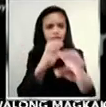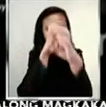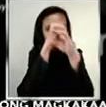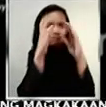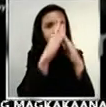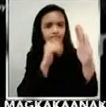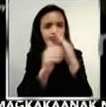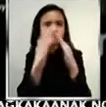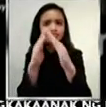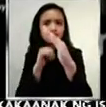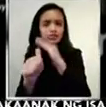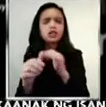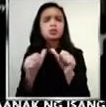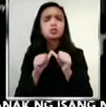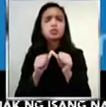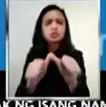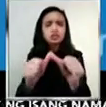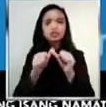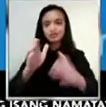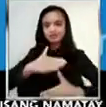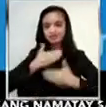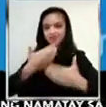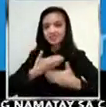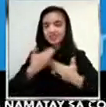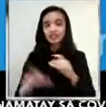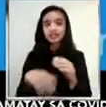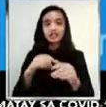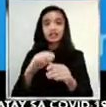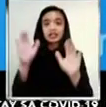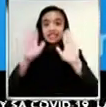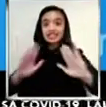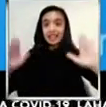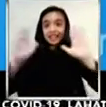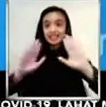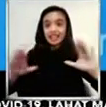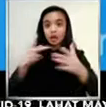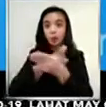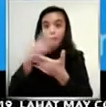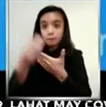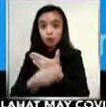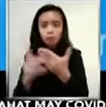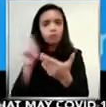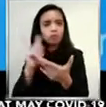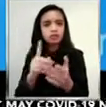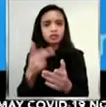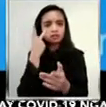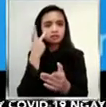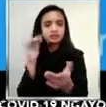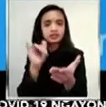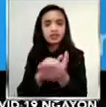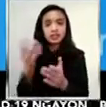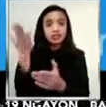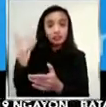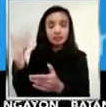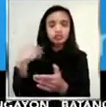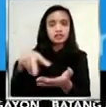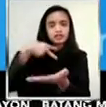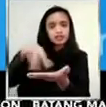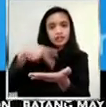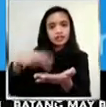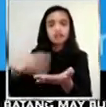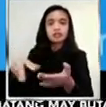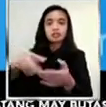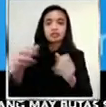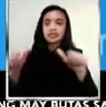natin tayo. Tuloy-tuloy ang saya sa All Out Sundays. Isa sa pinakapinanood na segment ay ang Dati Dance Challenge, kasama